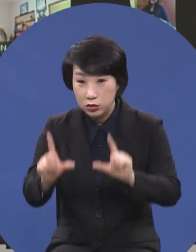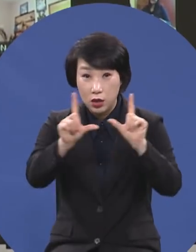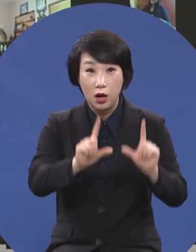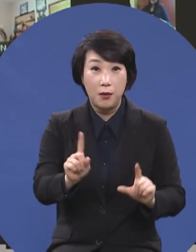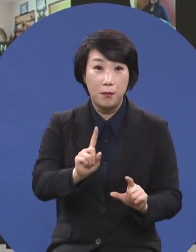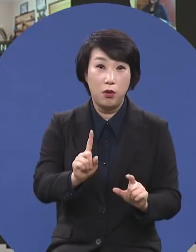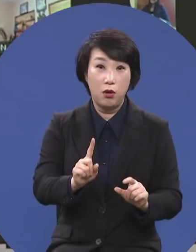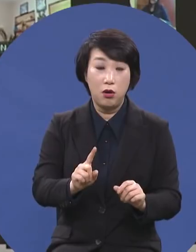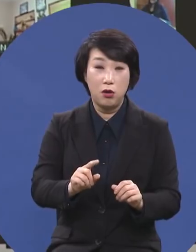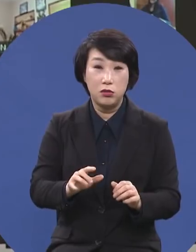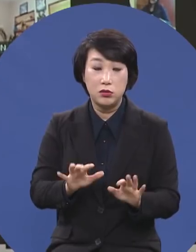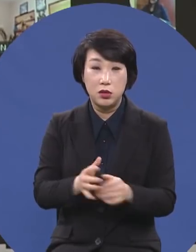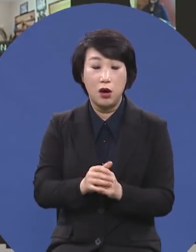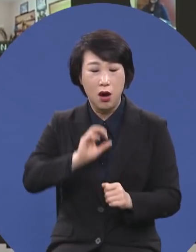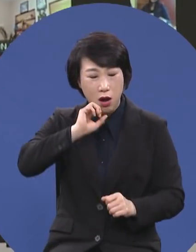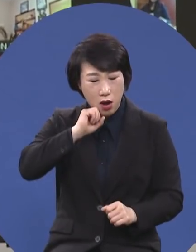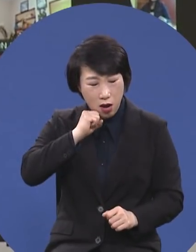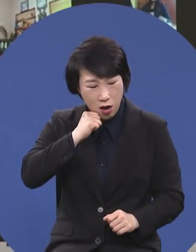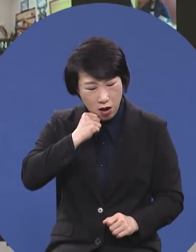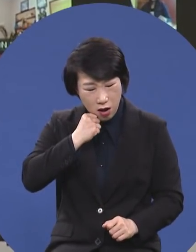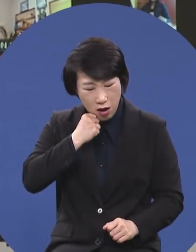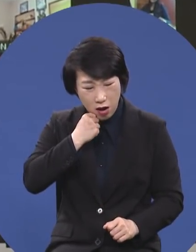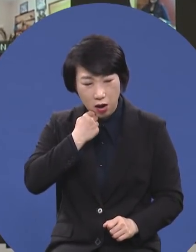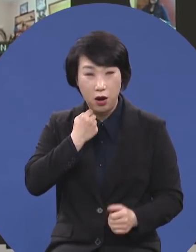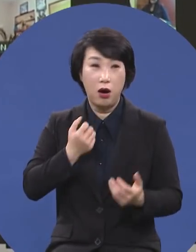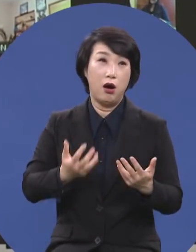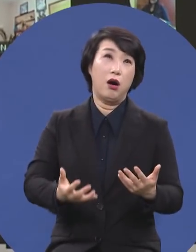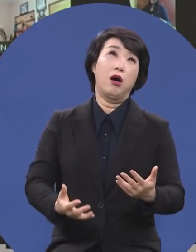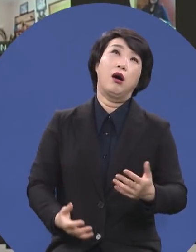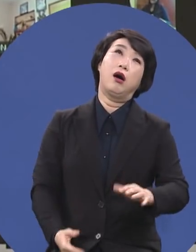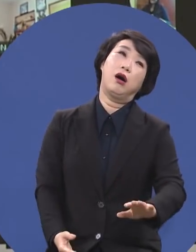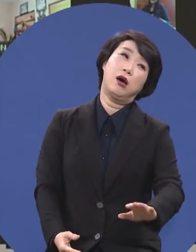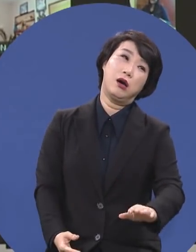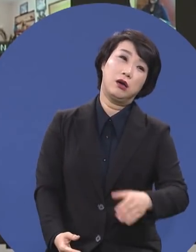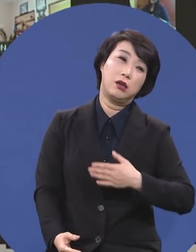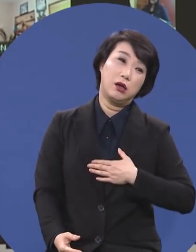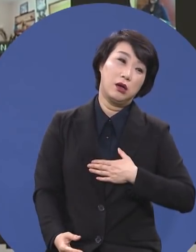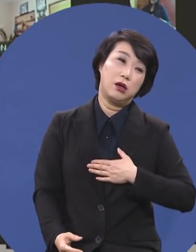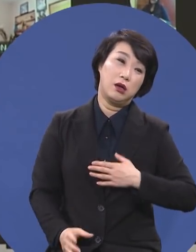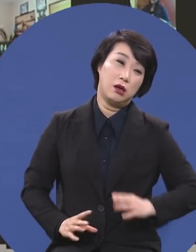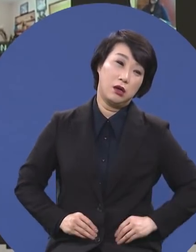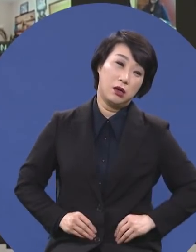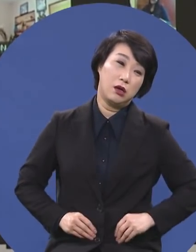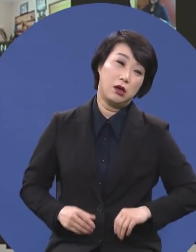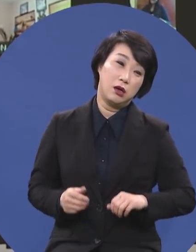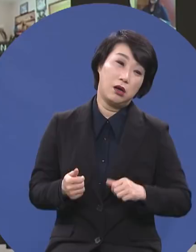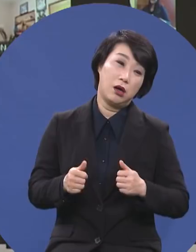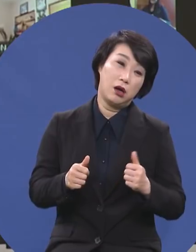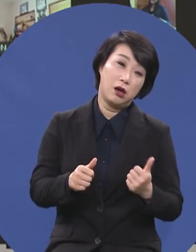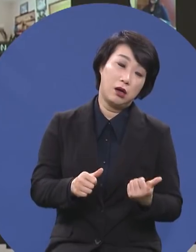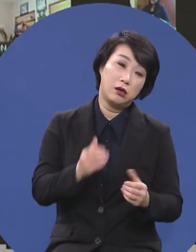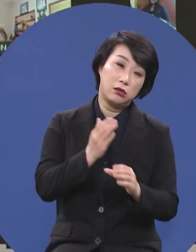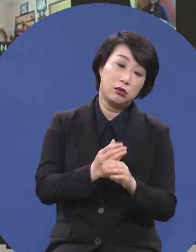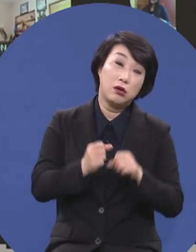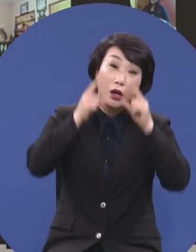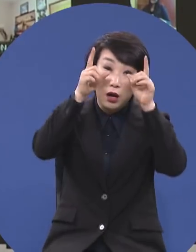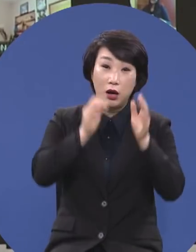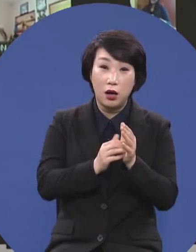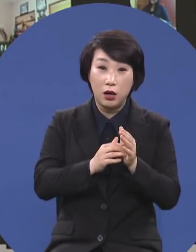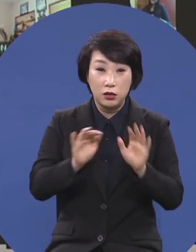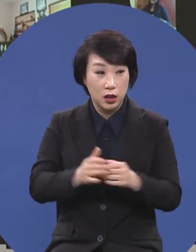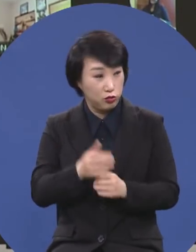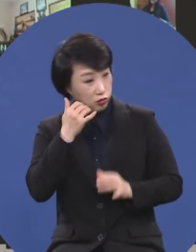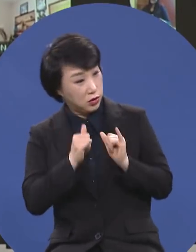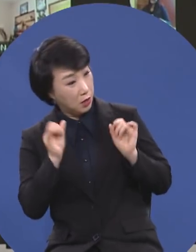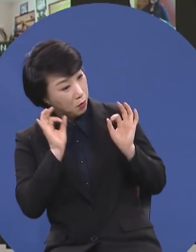아주 고립되어서 이제는 줄여 죽는구나, 이걸 그때서 깨달아. 근데 어떤